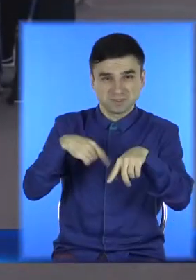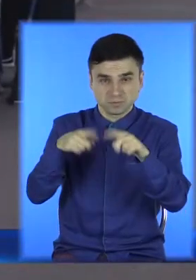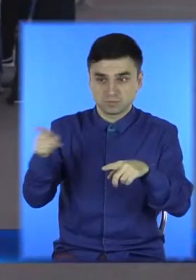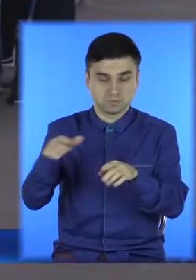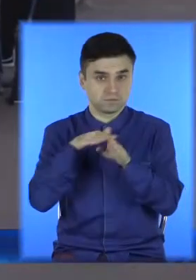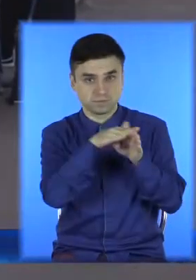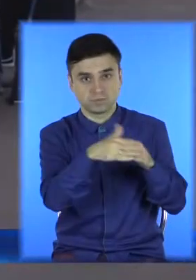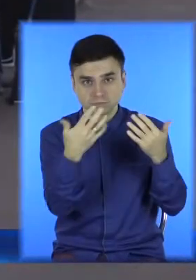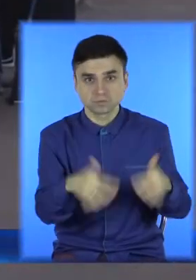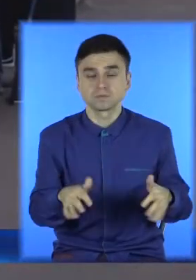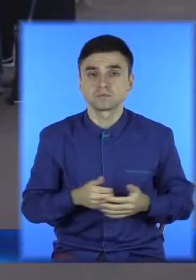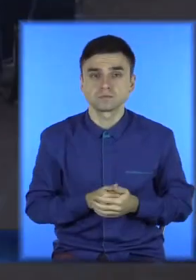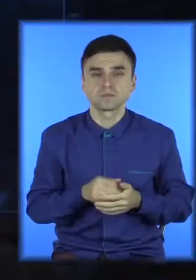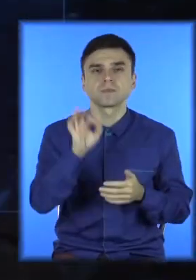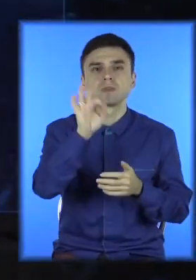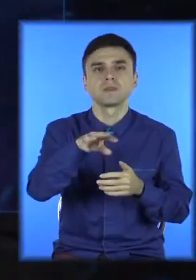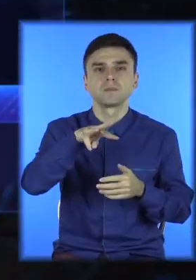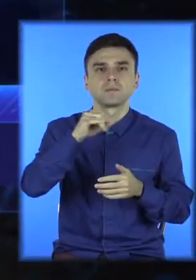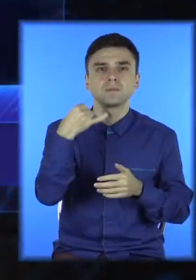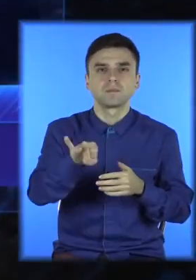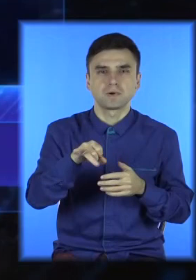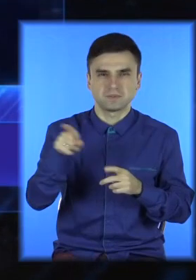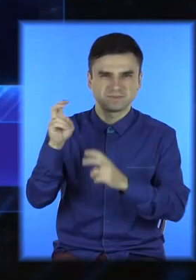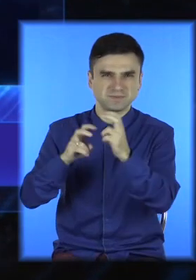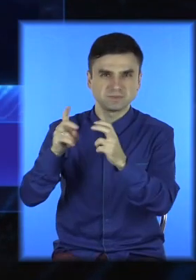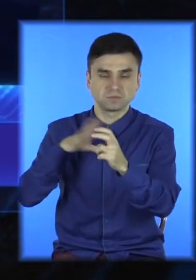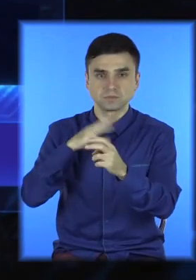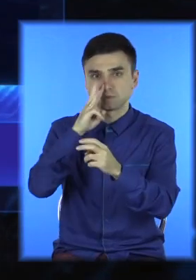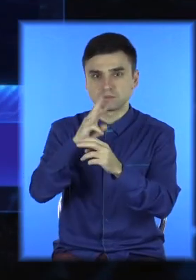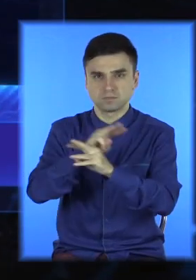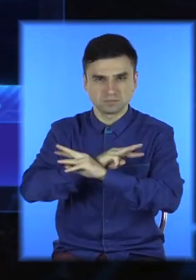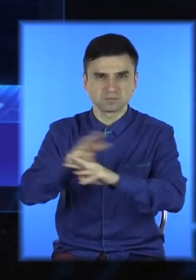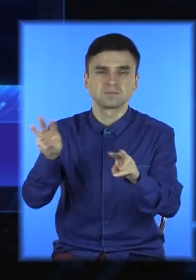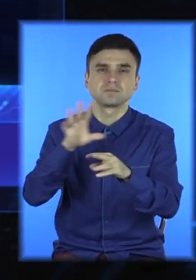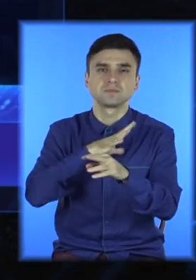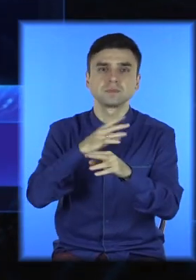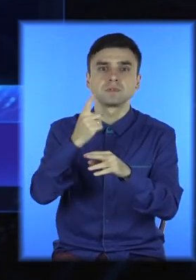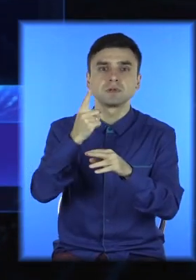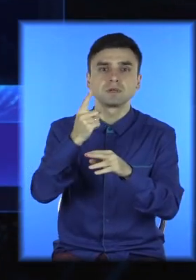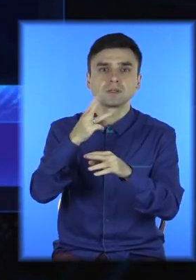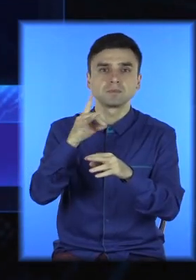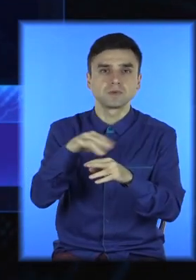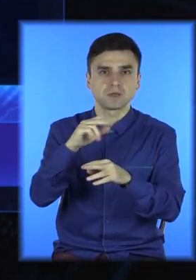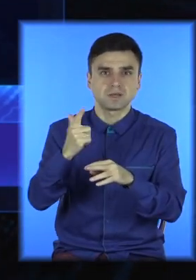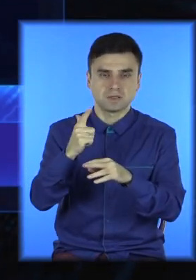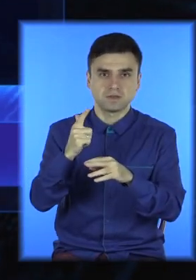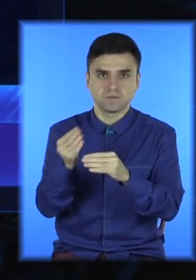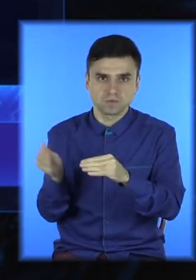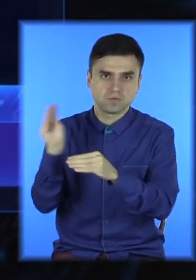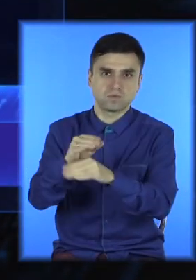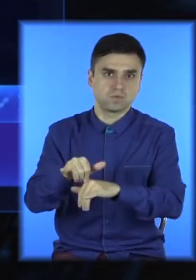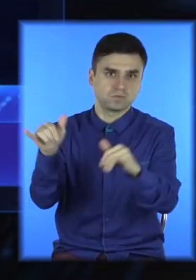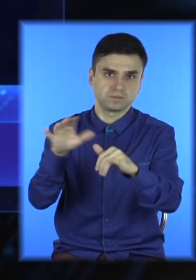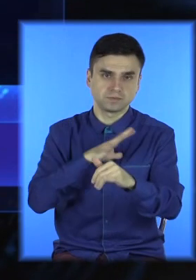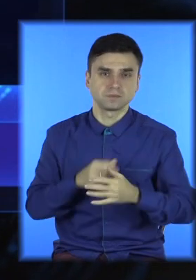працівників 1 мільярд гривень. Ми щорічно підвищуємо зарплатню своїм співробітникам. У цьому році зарплату